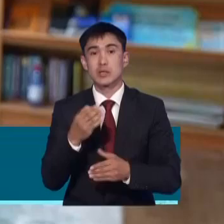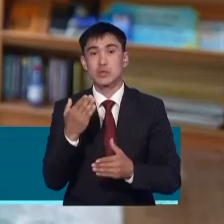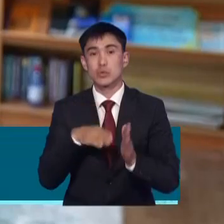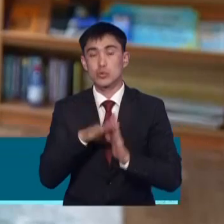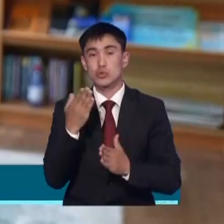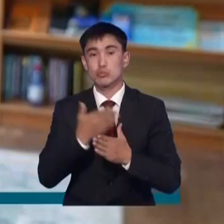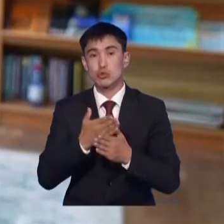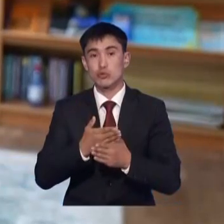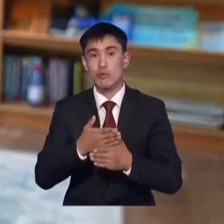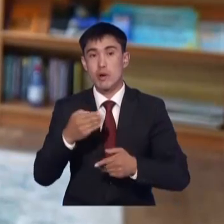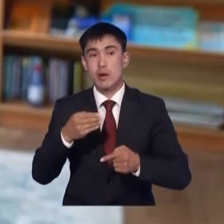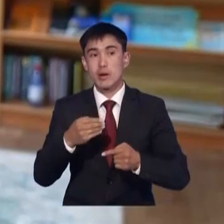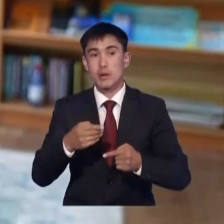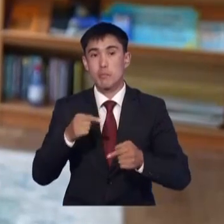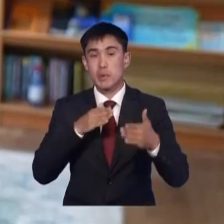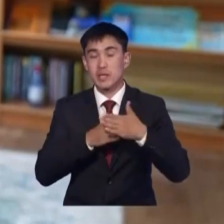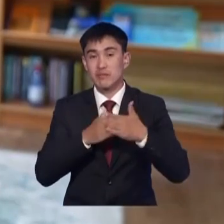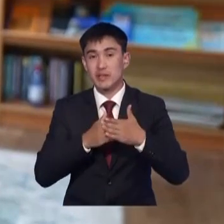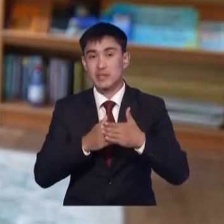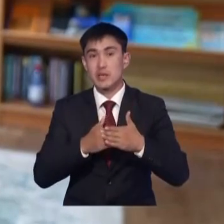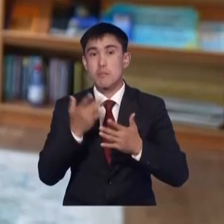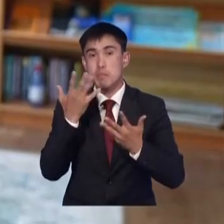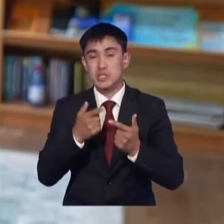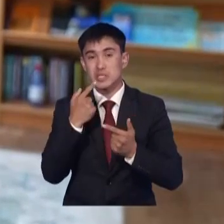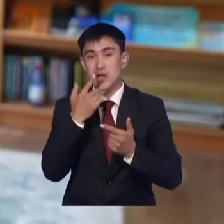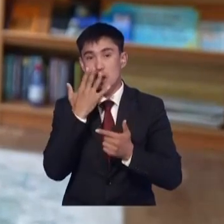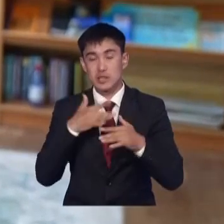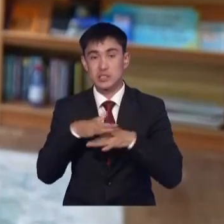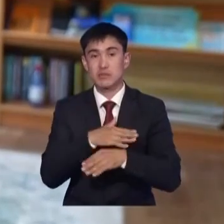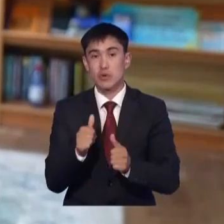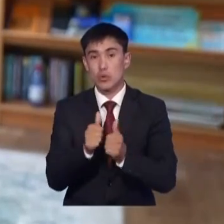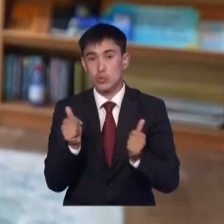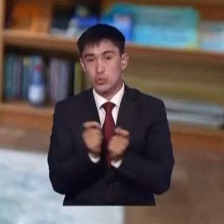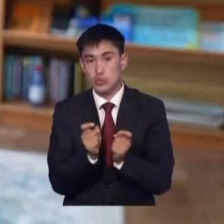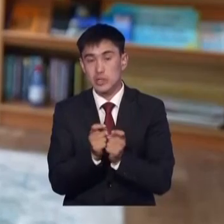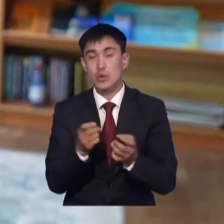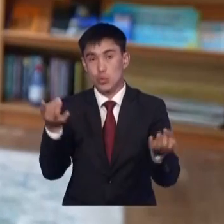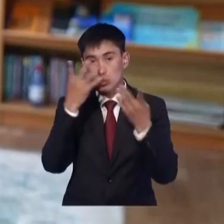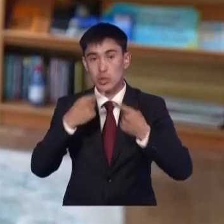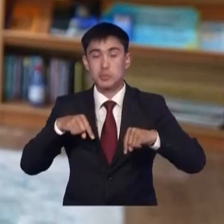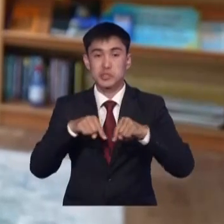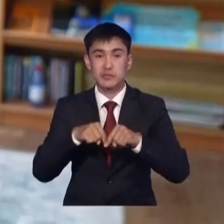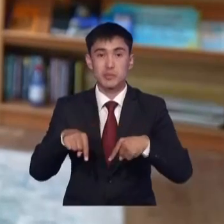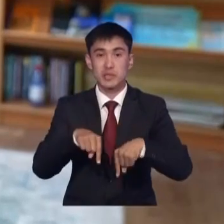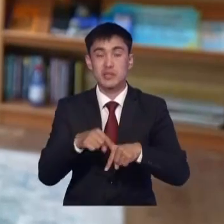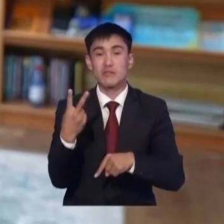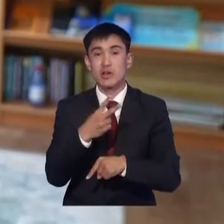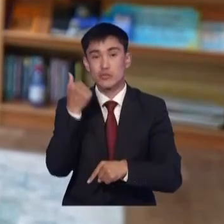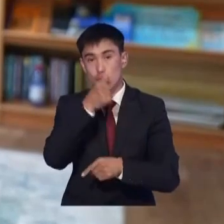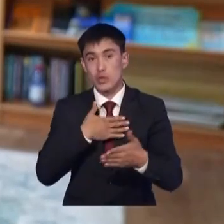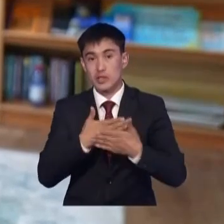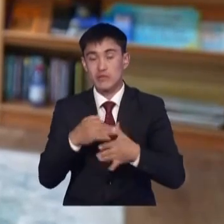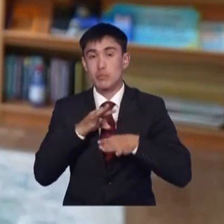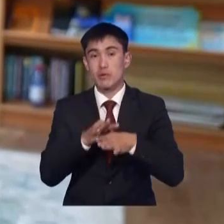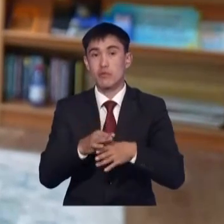предотвратить межрасовые розни поэтому мы организовываем такие обучающие семинары для членов этнокультурных общественных объединений два раза в год мы активно